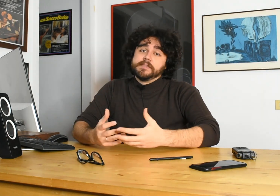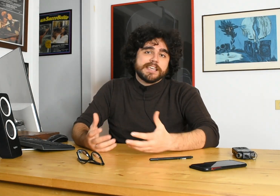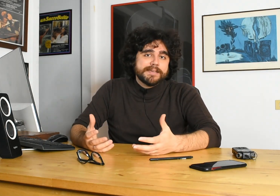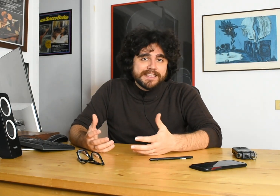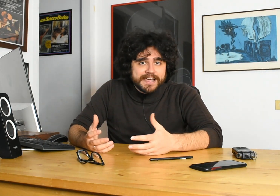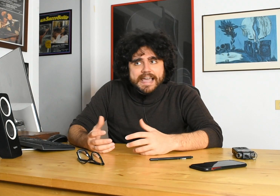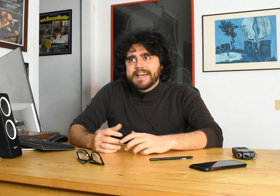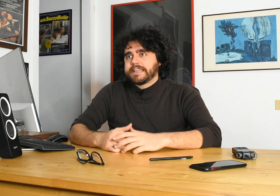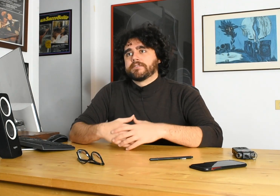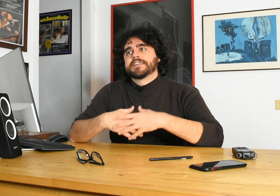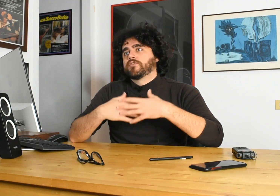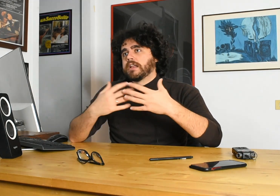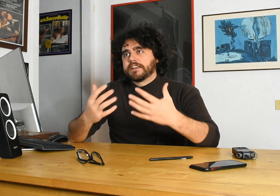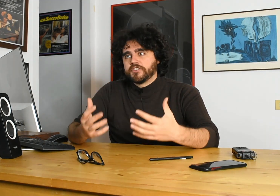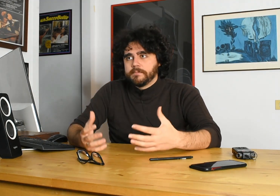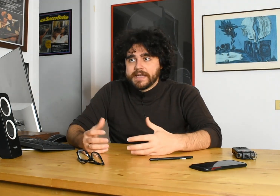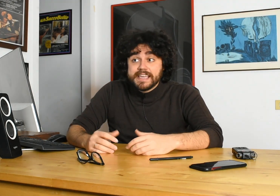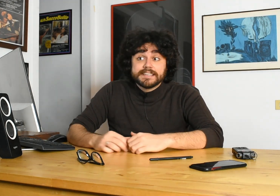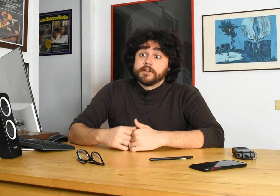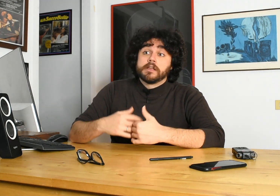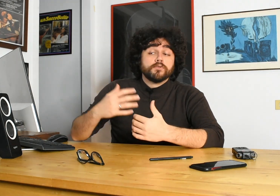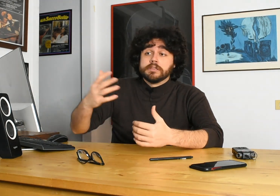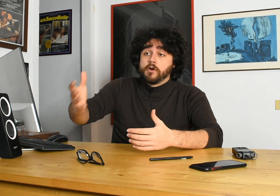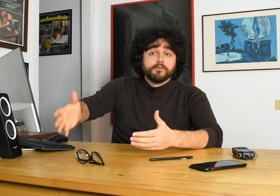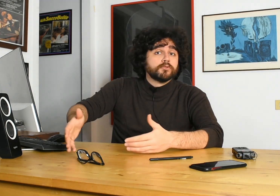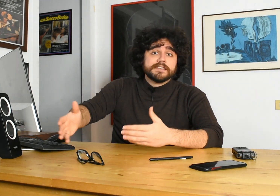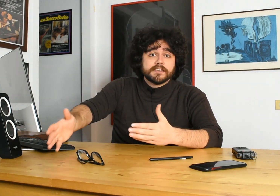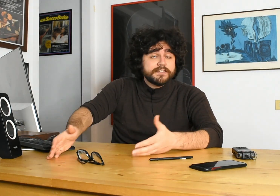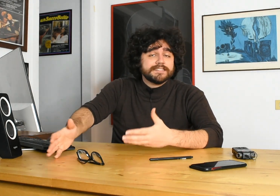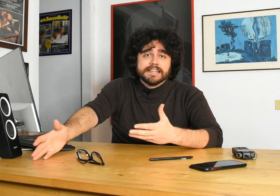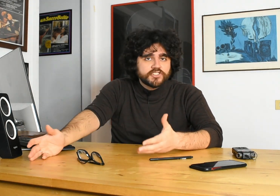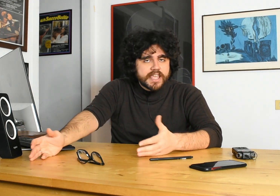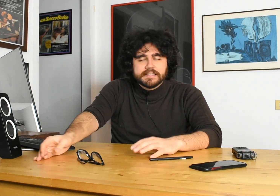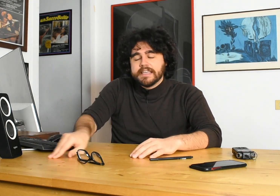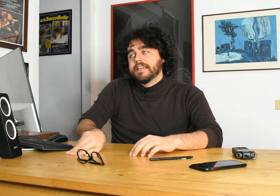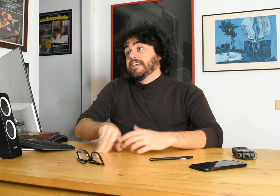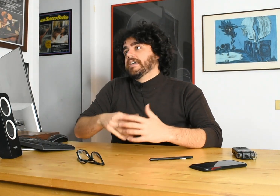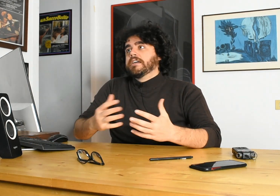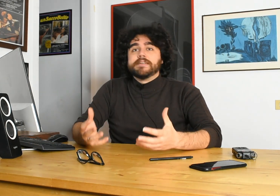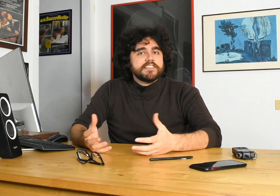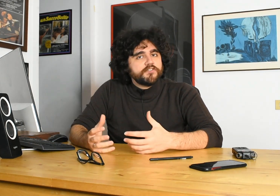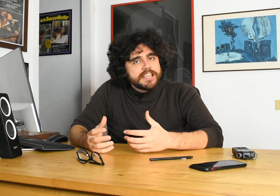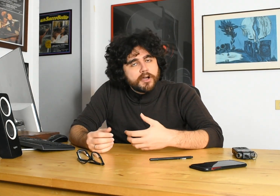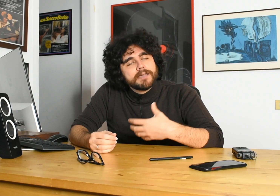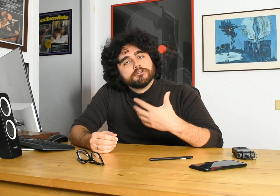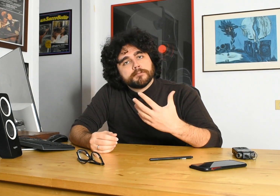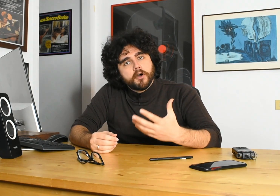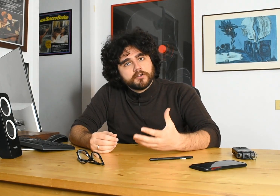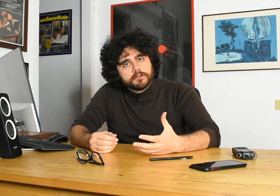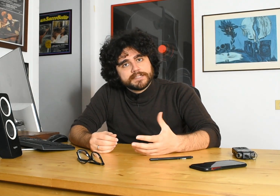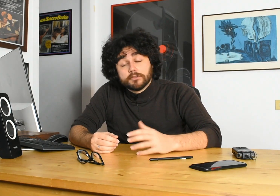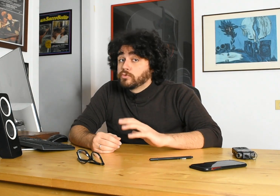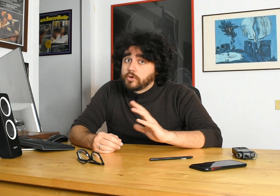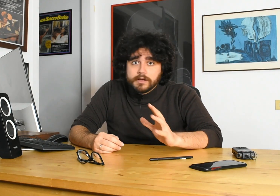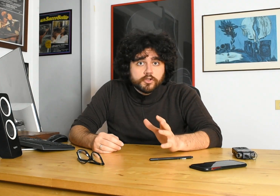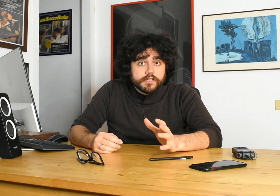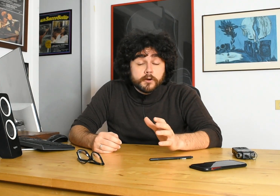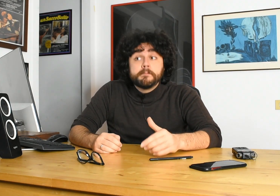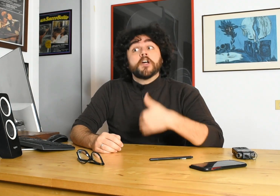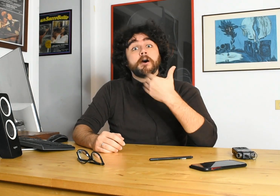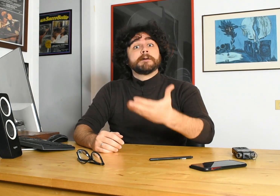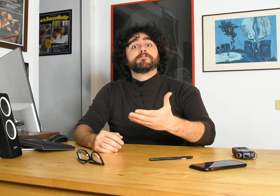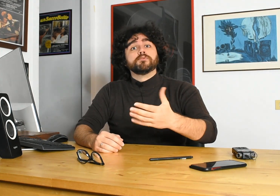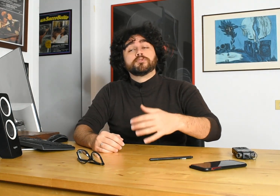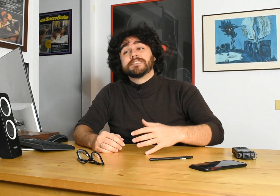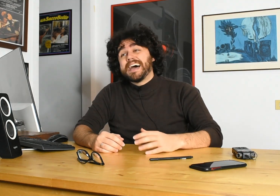in tipicamente vaccate che non servono alla crescita del paese, che non aiutano appunto nei servizi, la gente, quindi ci fidiamo anche molto poco dello Stato, tutto quanto